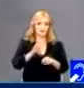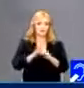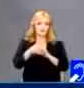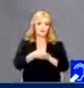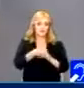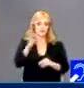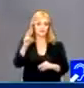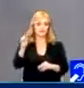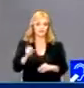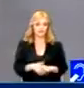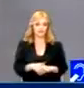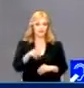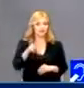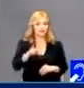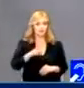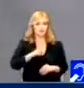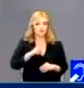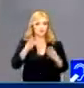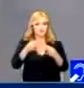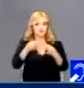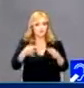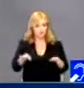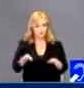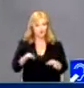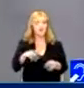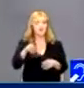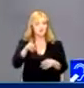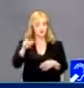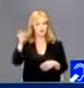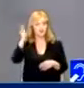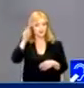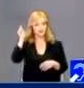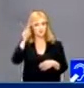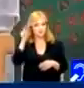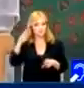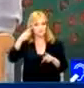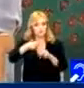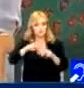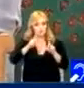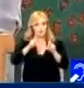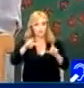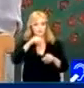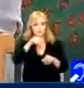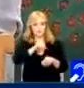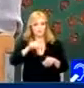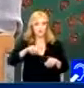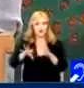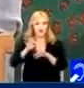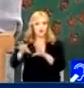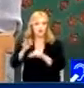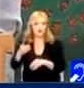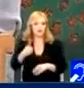și așteaptă ziua eliberării. Ei își continuă studiile. Pe lângă asta, diversitatea de cursuri profesionale este foarte mare. Acest